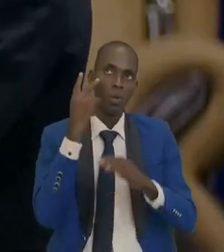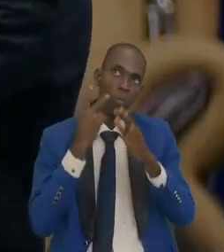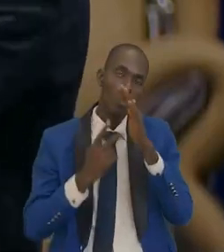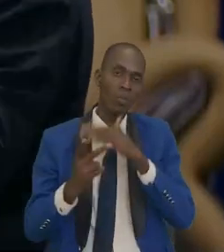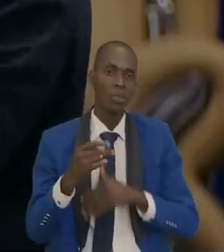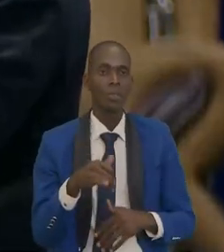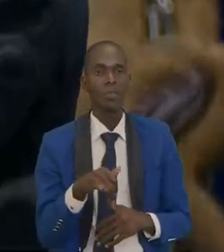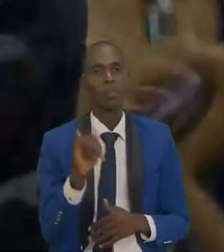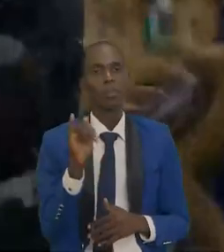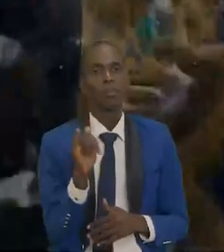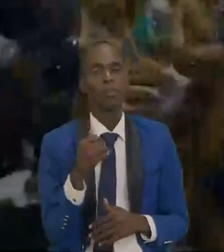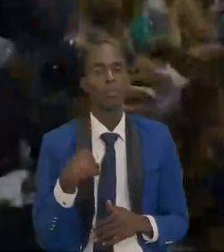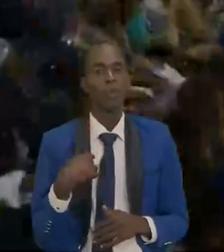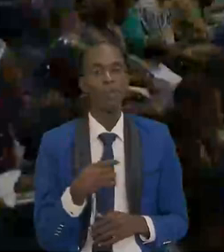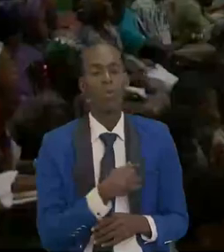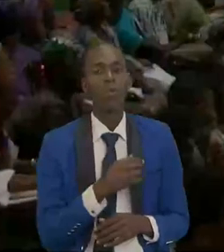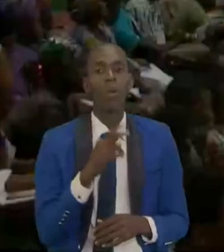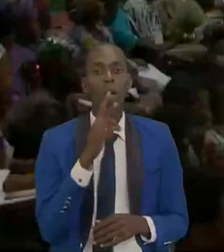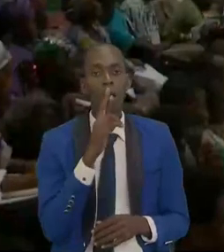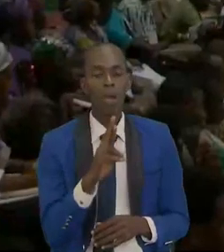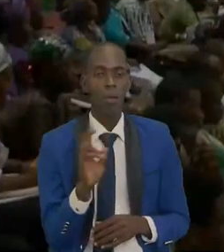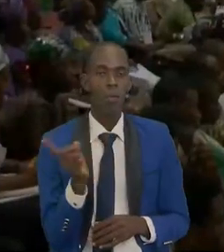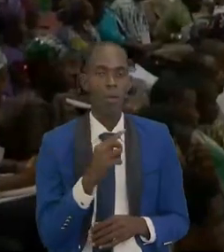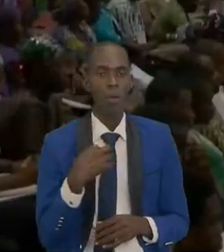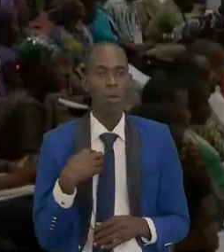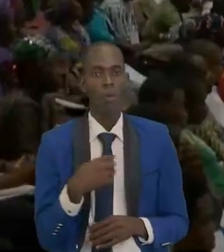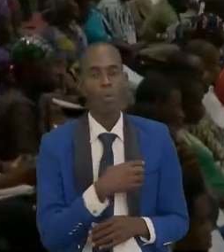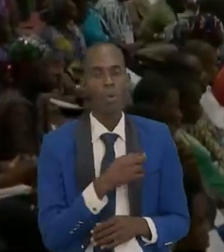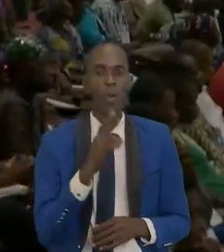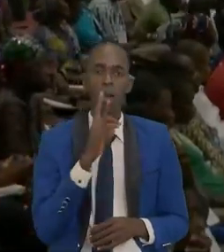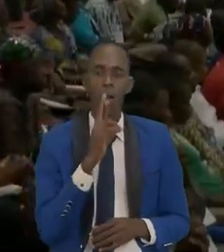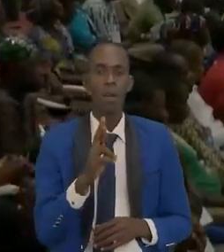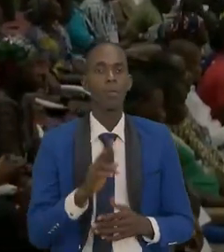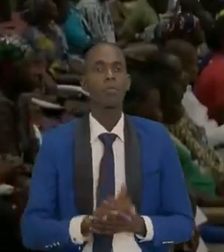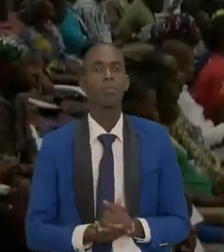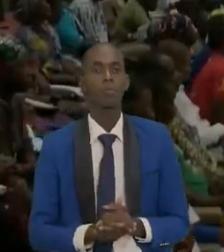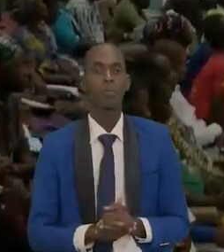prophétise. Nous sommes là où nous sommes.